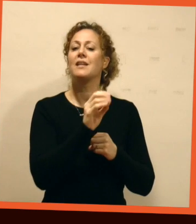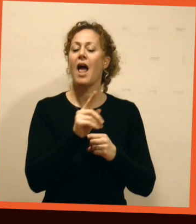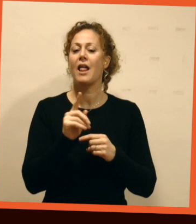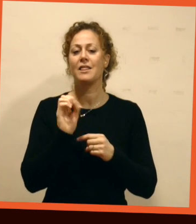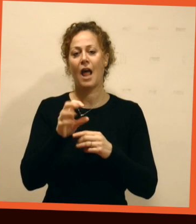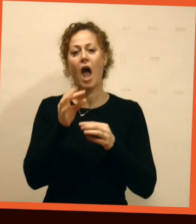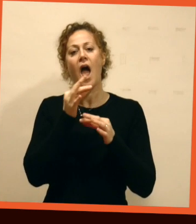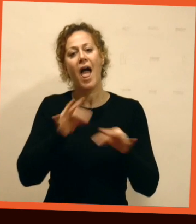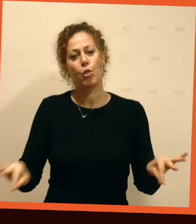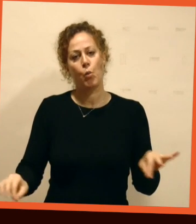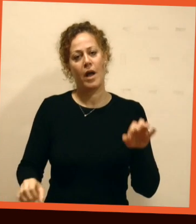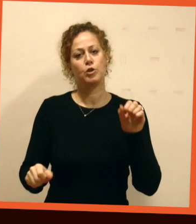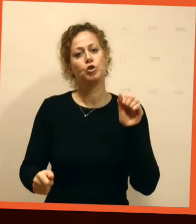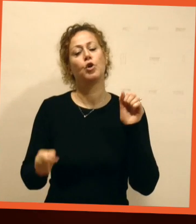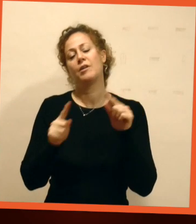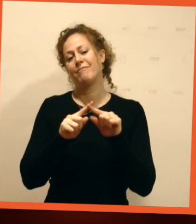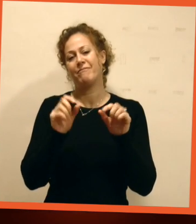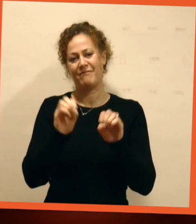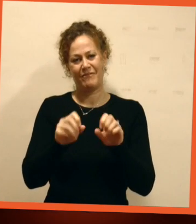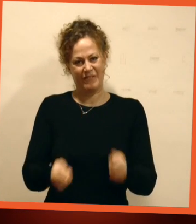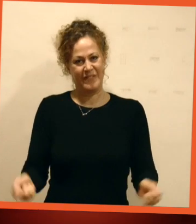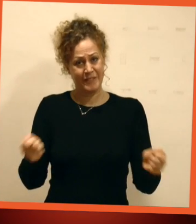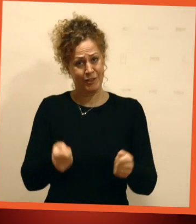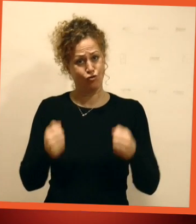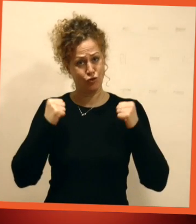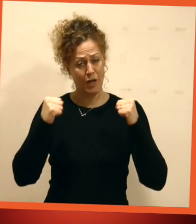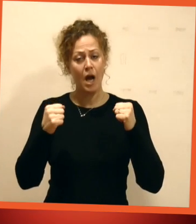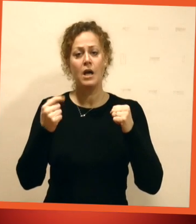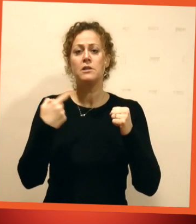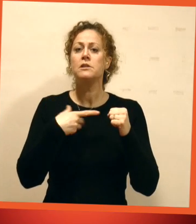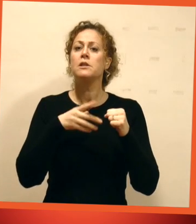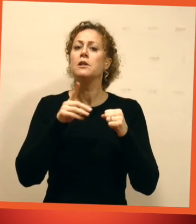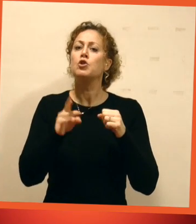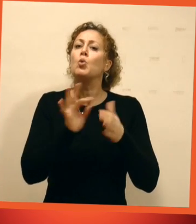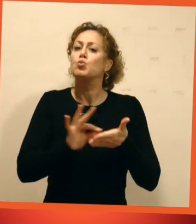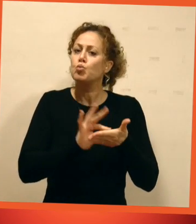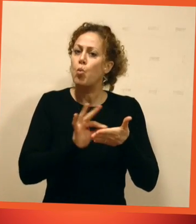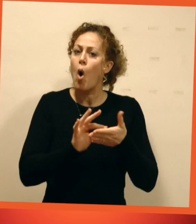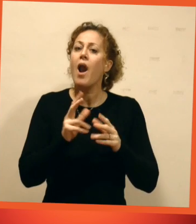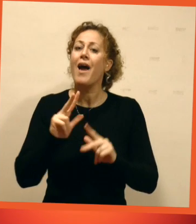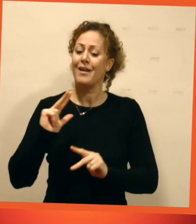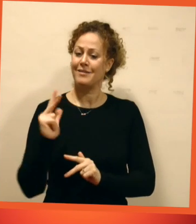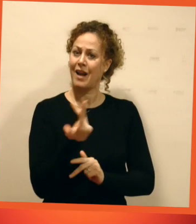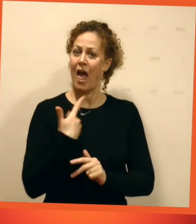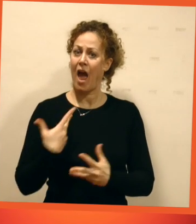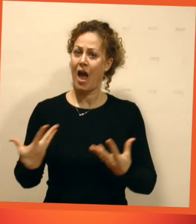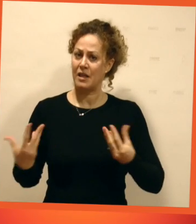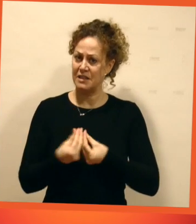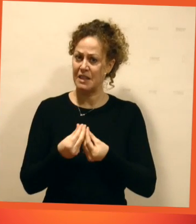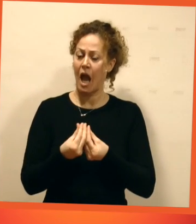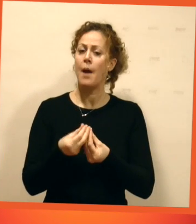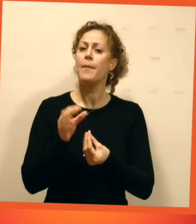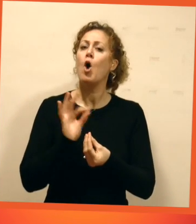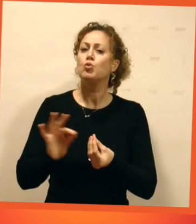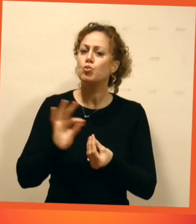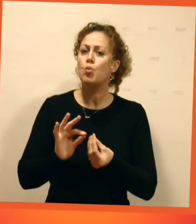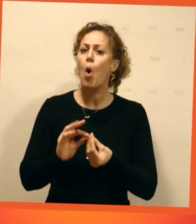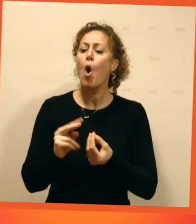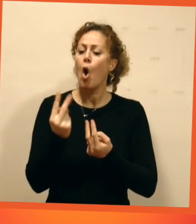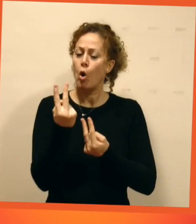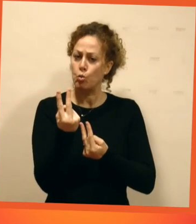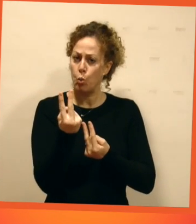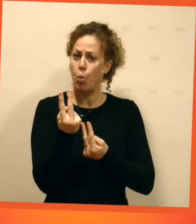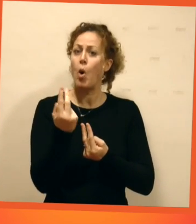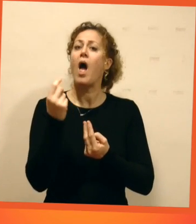fisica sulla scuola, a volte abbiamo contemporaneamente tutti e tre lezione, due possono fare lezione, le altre vanno in